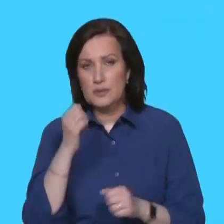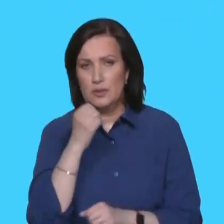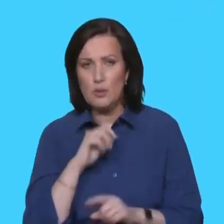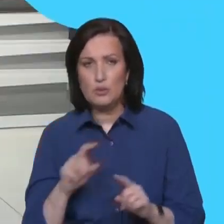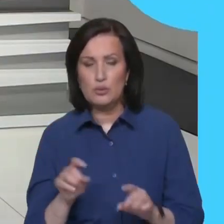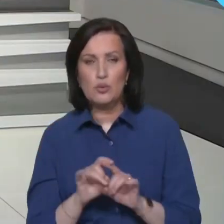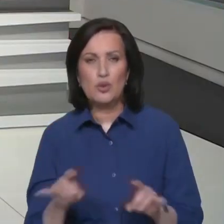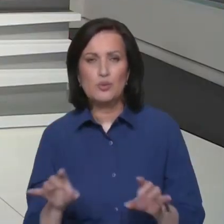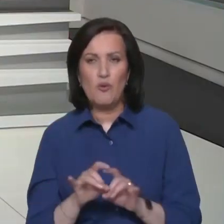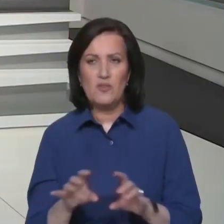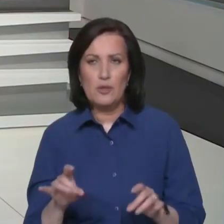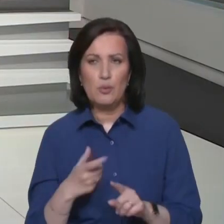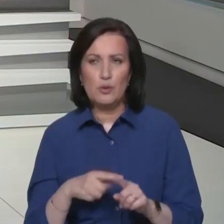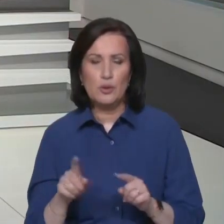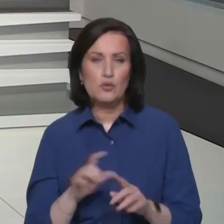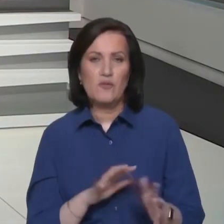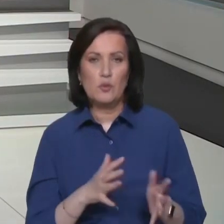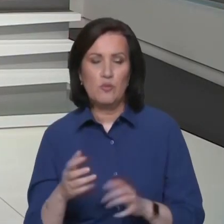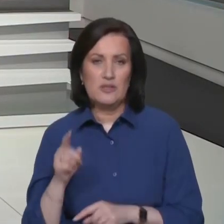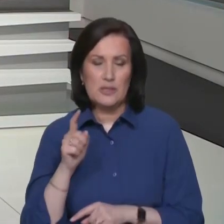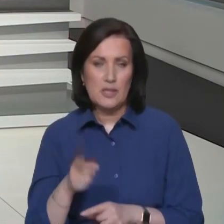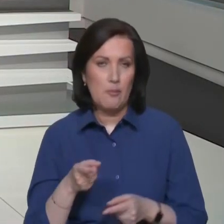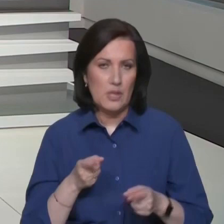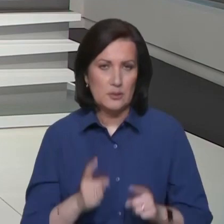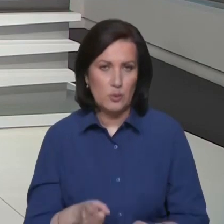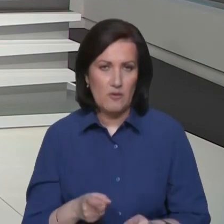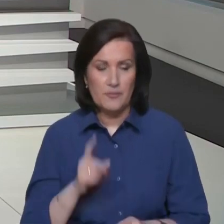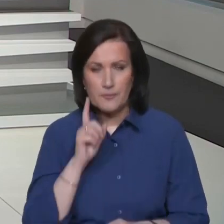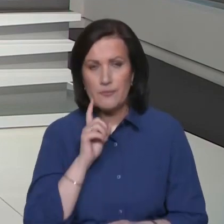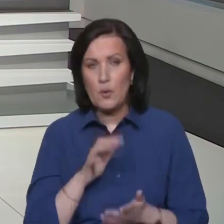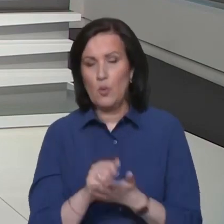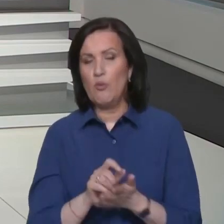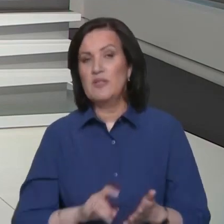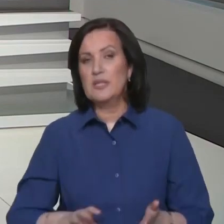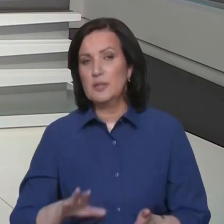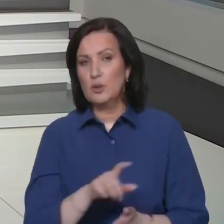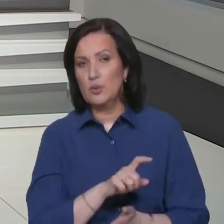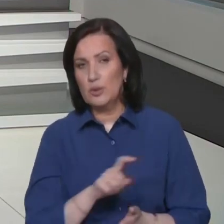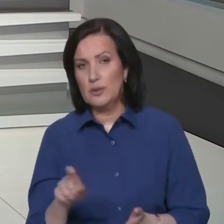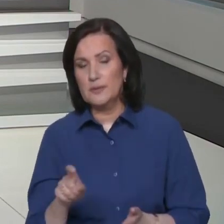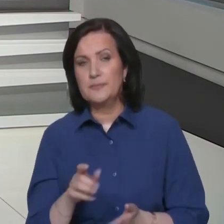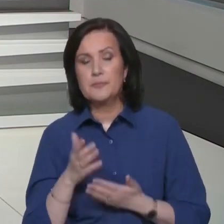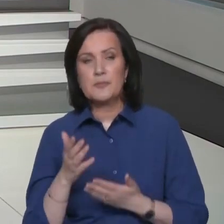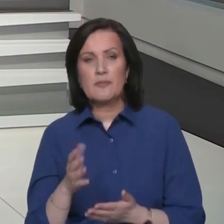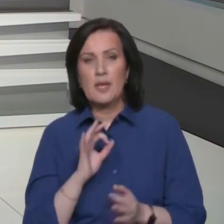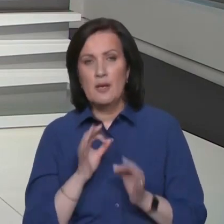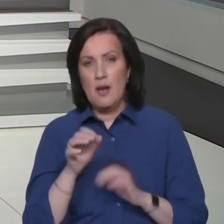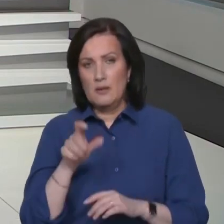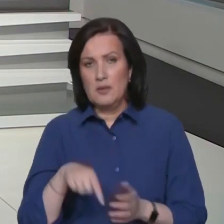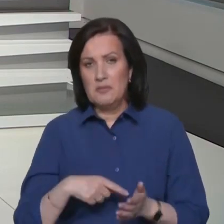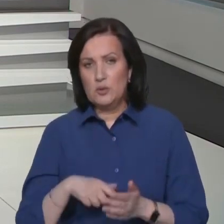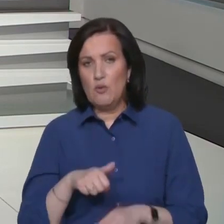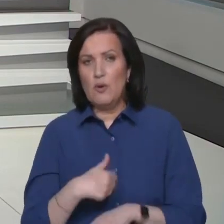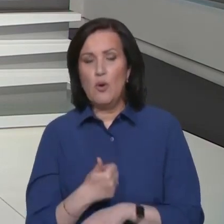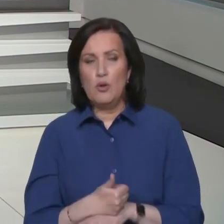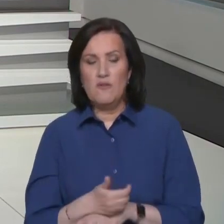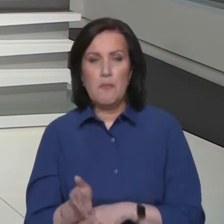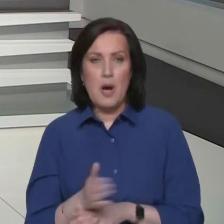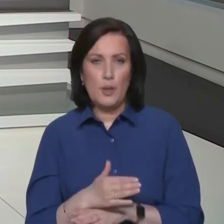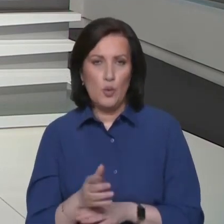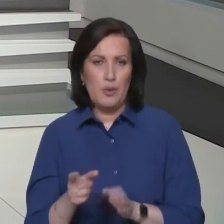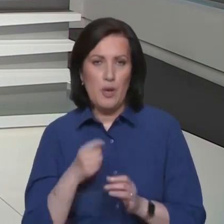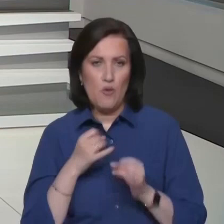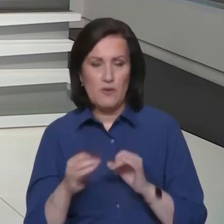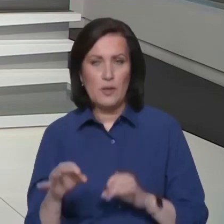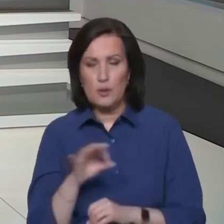що розповідаєте про те, що відбувається там насправді, на тимчасово окупованих територіях. Петро Андрющенко, радник міського голови Маріуполя,